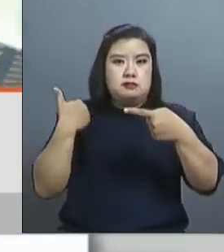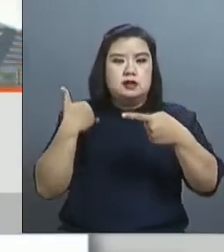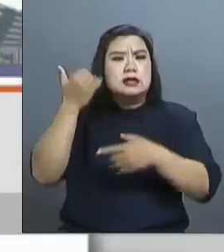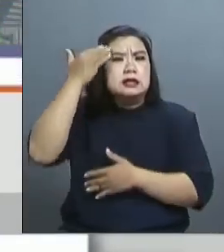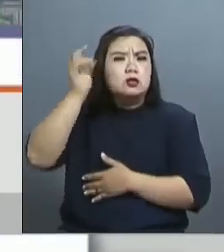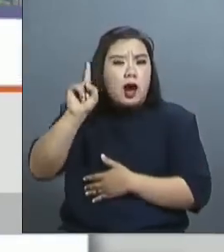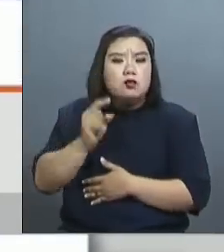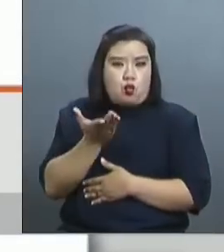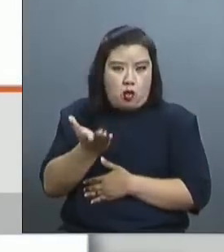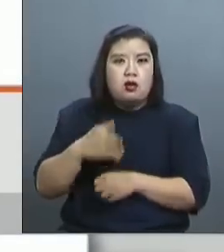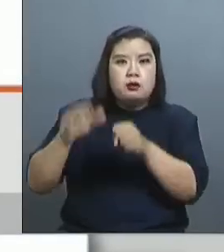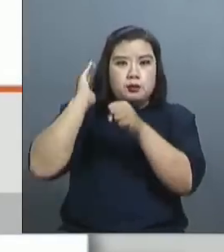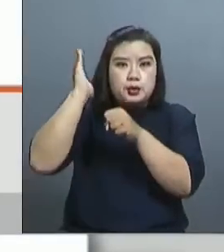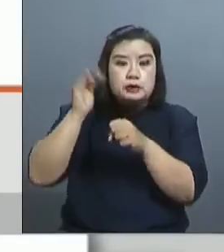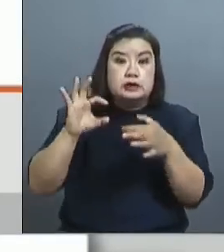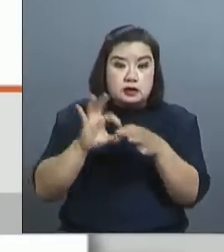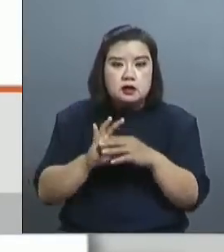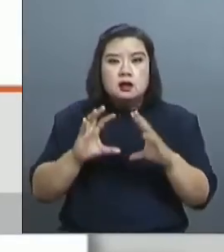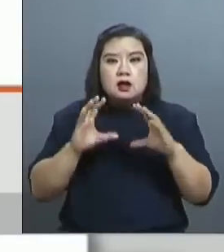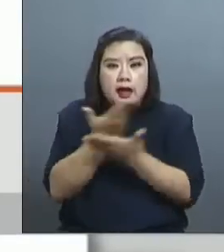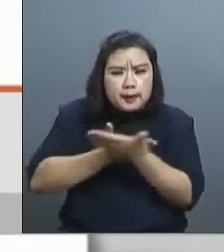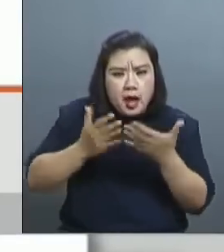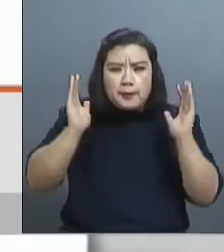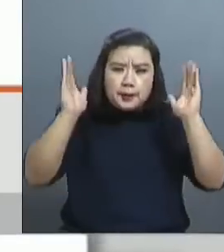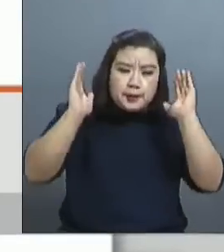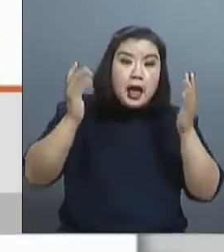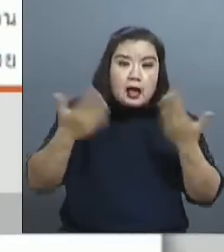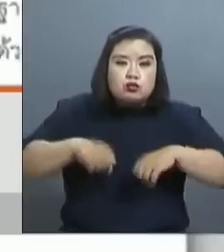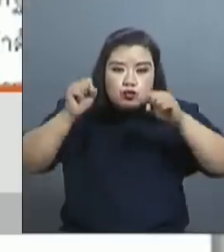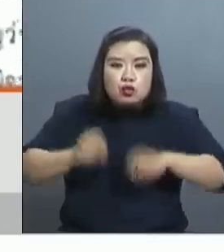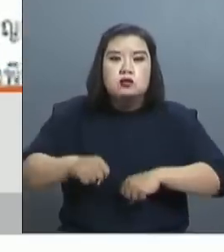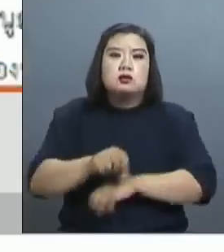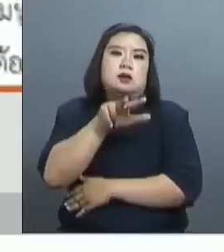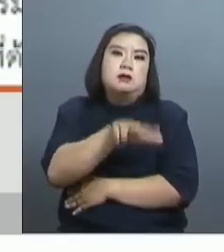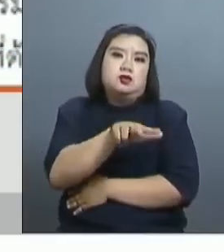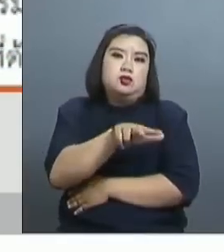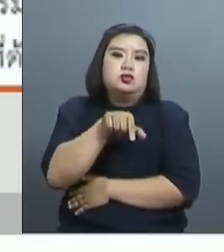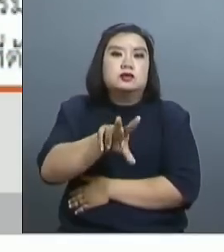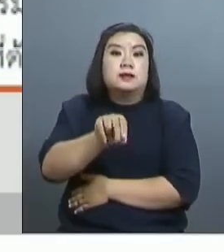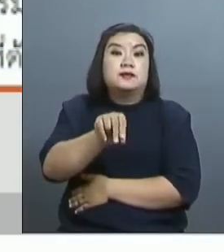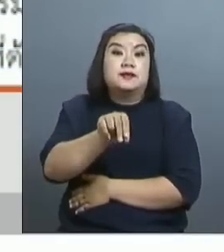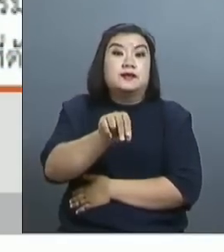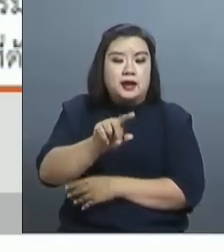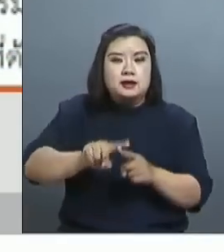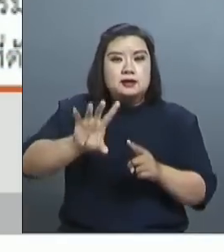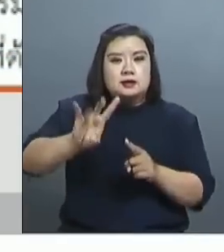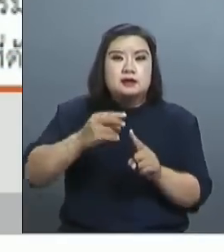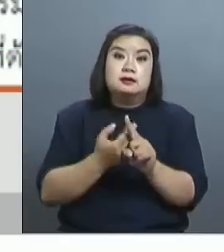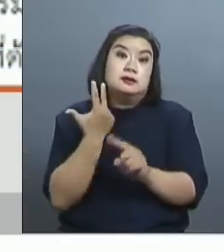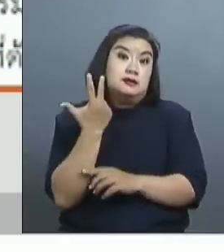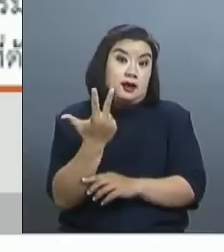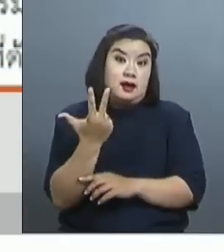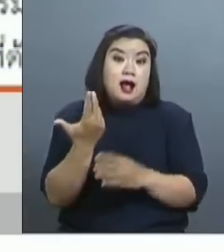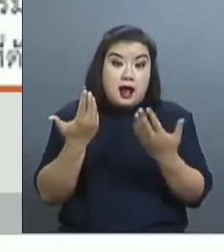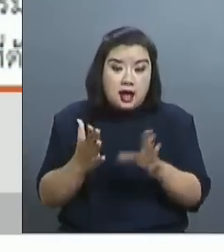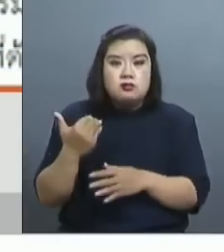ขอนัดแถลงด้วยวาจาปรึกษาหารือและลงมติในเวลา 13:00น 30นีวันที่ 7มีนาคมและ